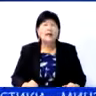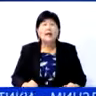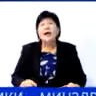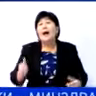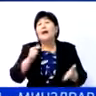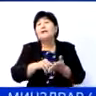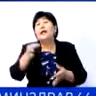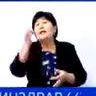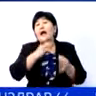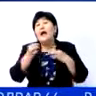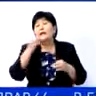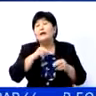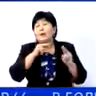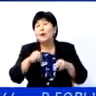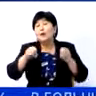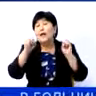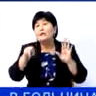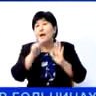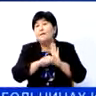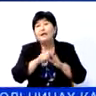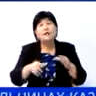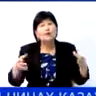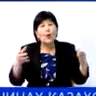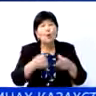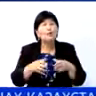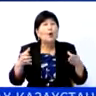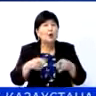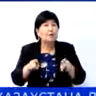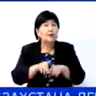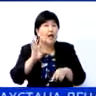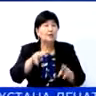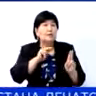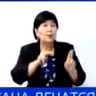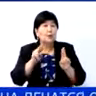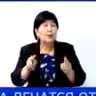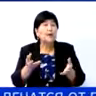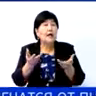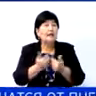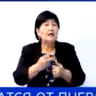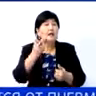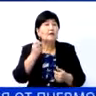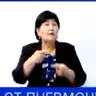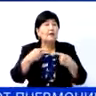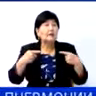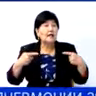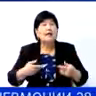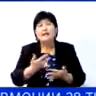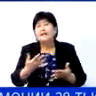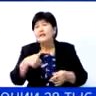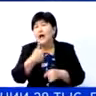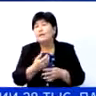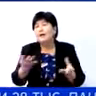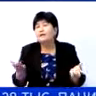цены на лекарства на контроле специальной мониторинговой группы. Группа также будет контролировать наличие 200 наименований самых